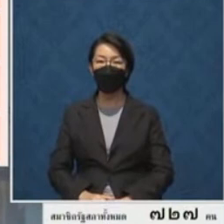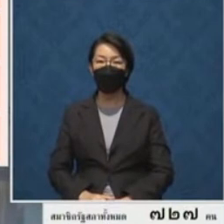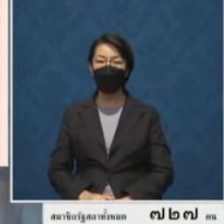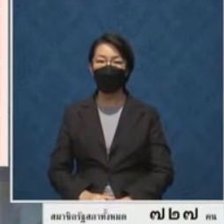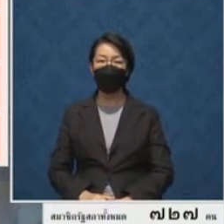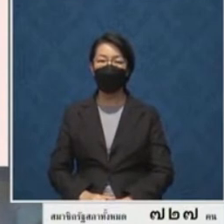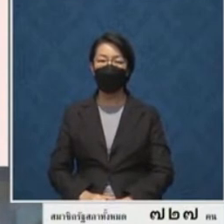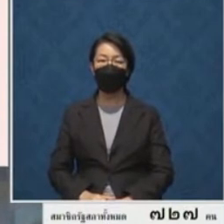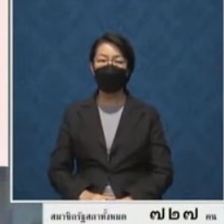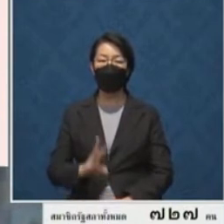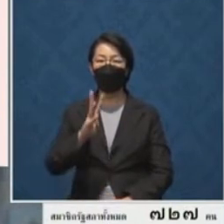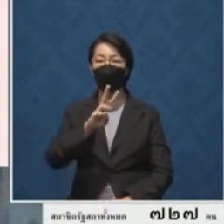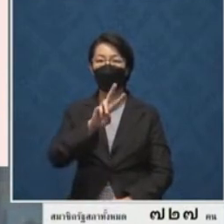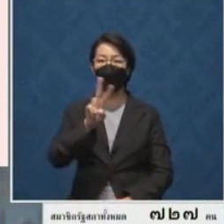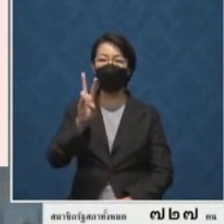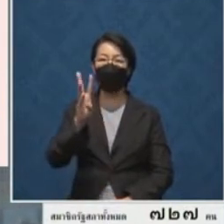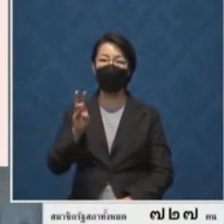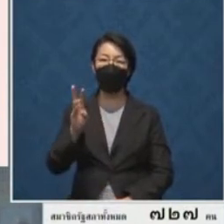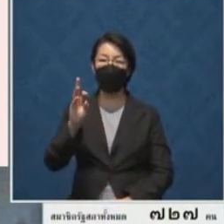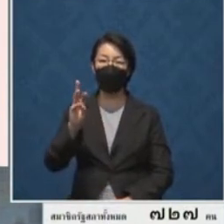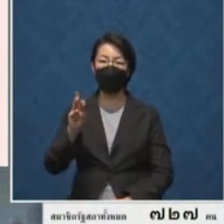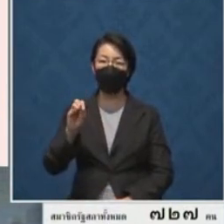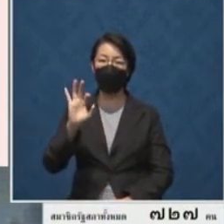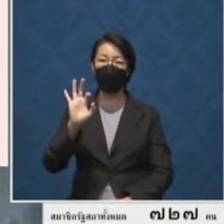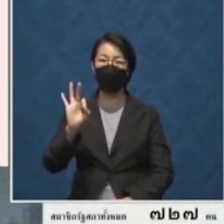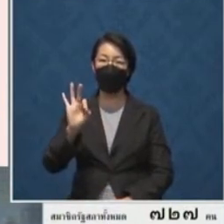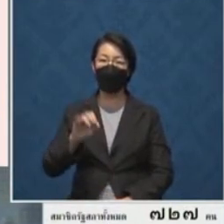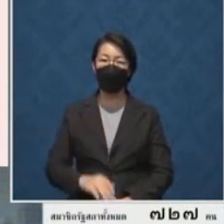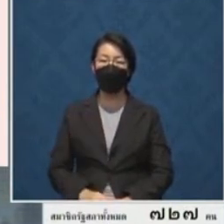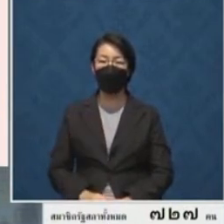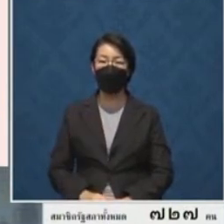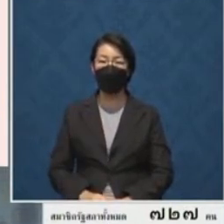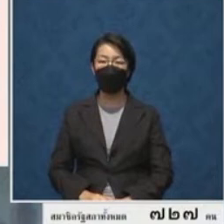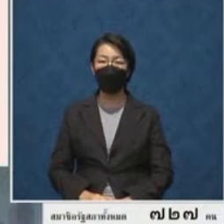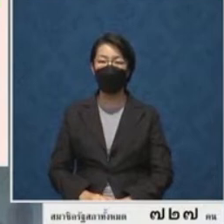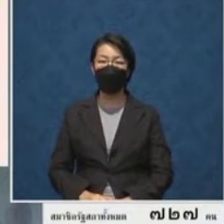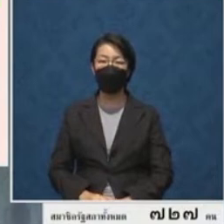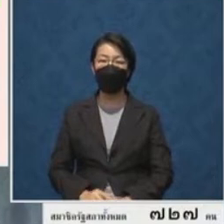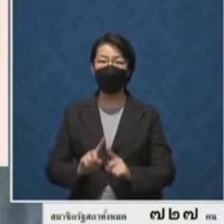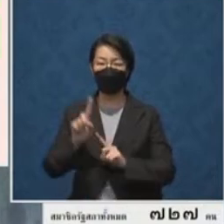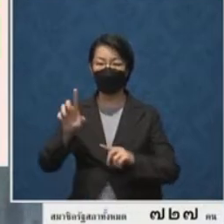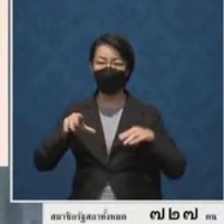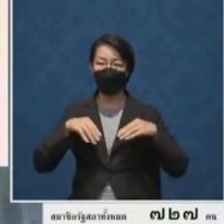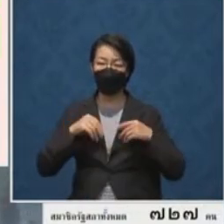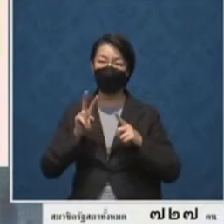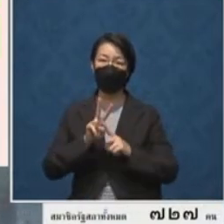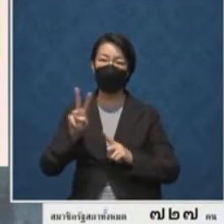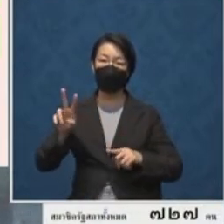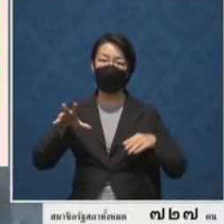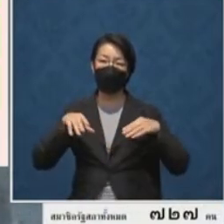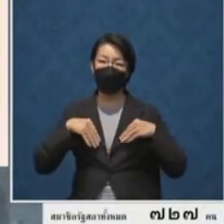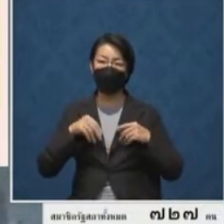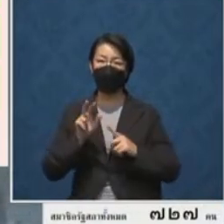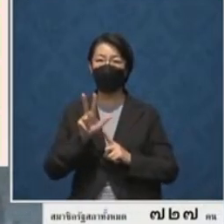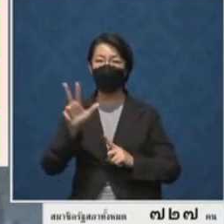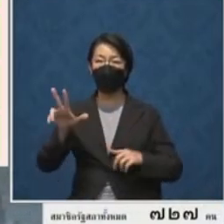269นายบุญถิ่นปทุมรี 1รับหลักการ2รับหลักการ3รับหลักการและ4รับหลักการครับ